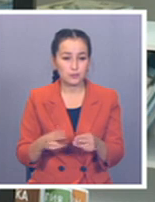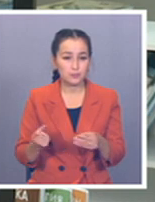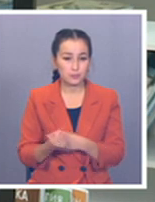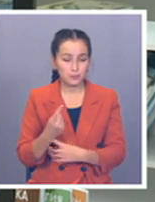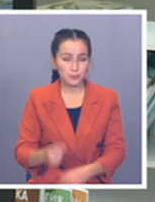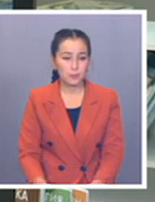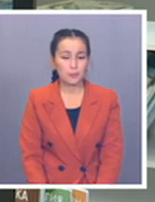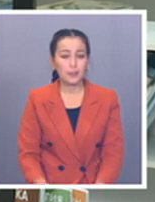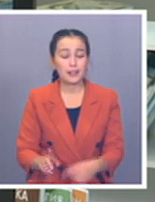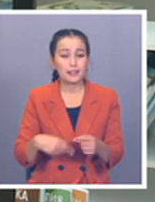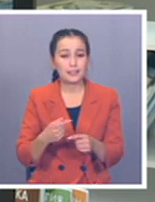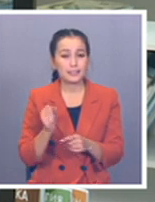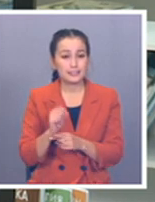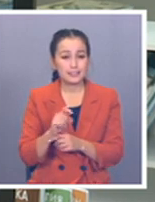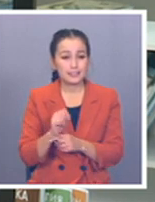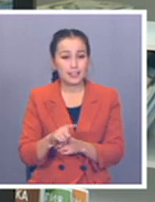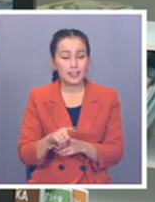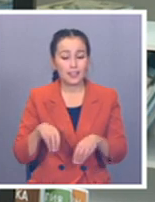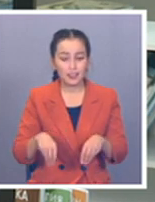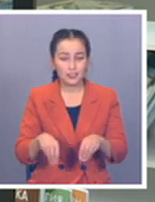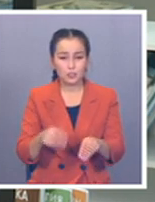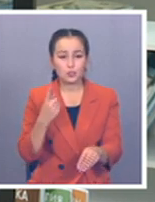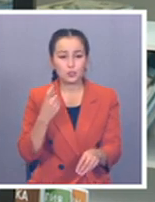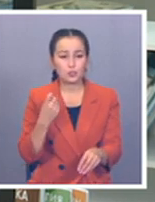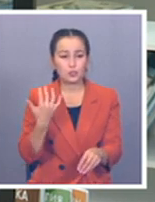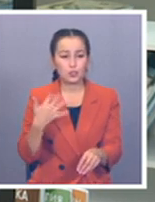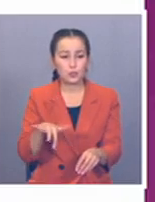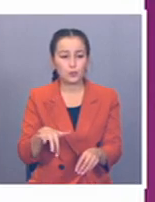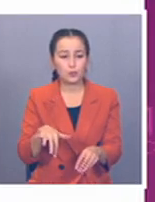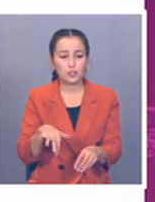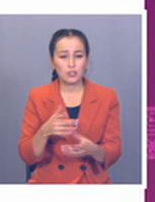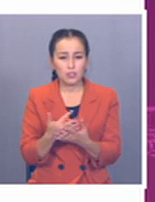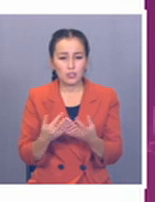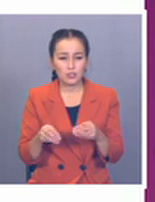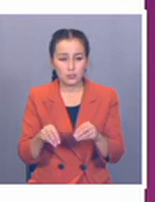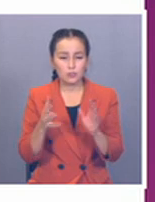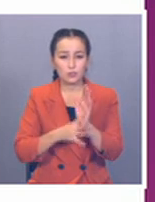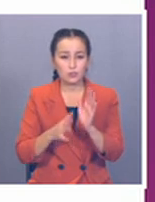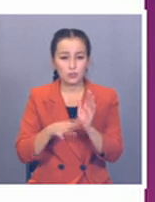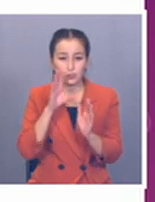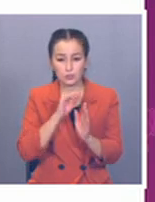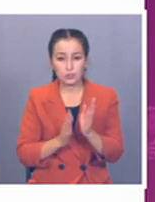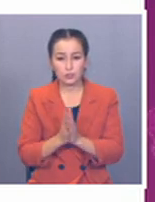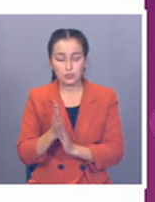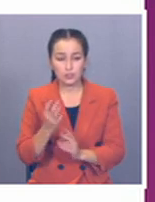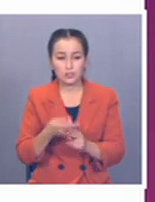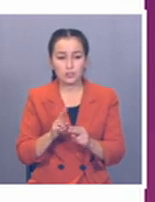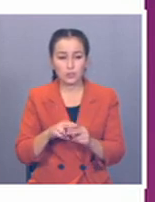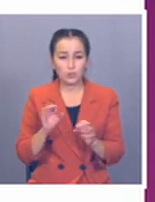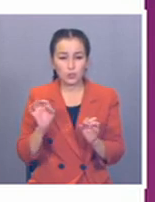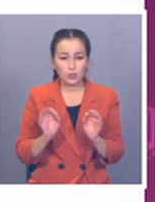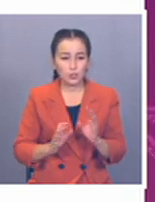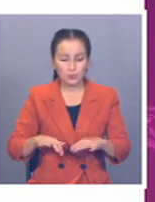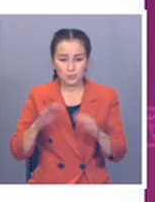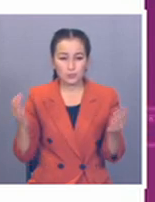Келесі тапсырма. Егілген 150 асбұршақ тұқымының 90-ы өсіп шықты. Асбұршақ тұқымының өнімділігі неше